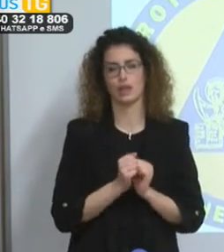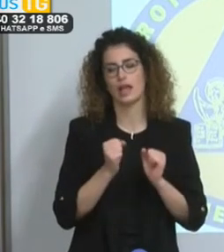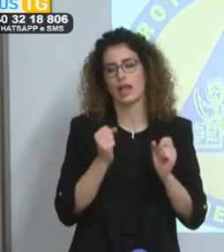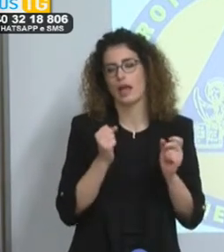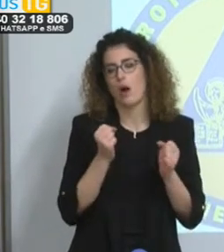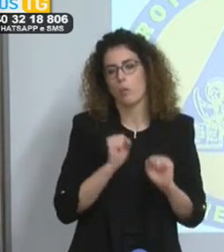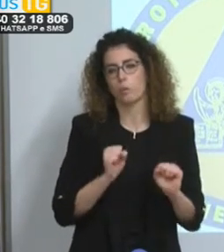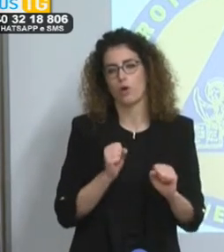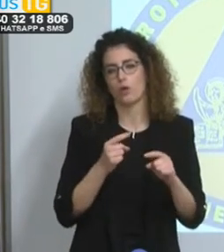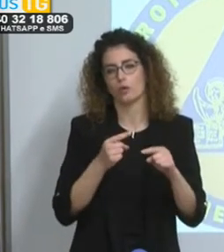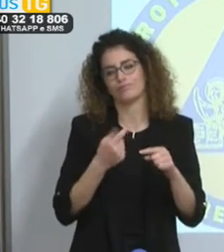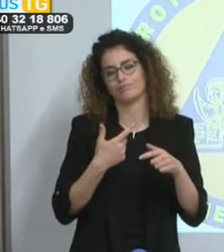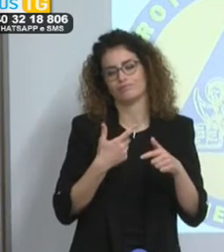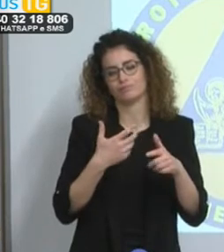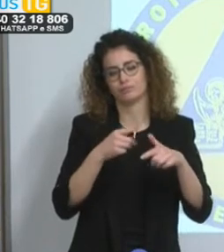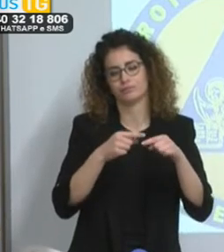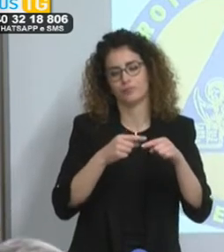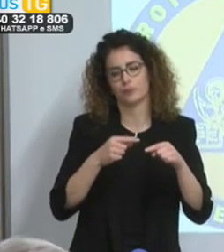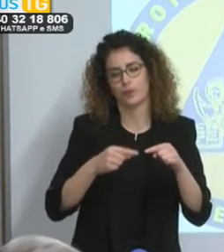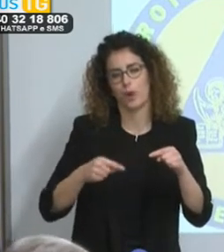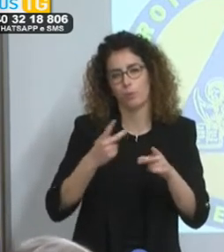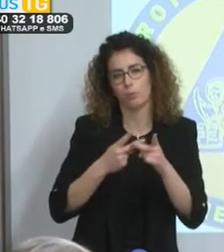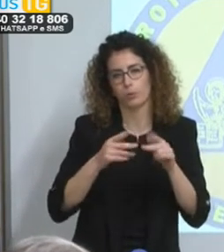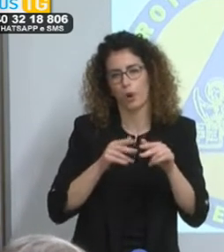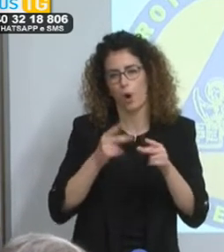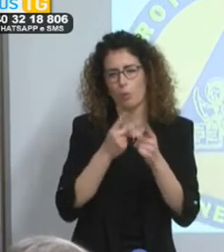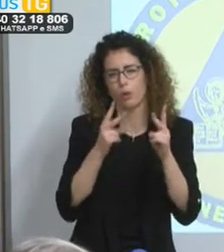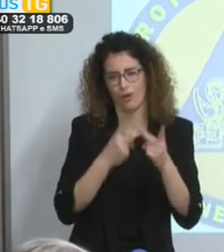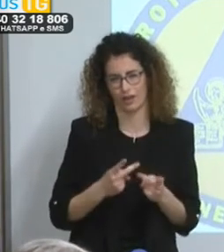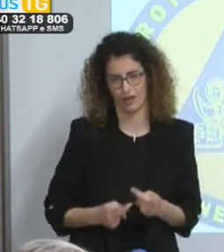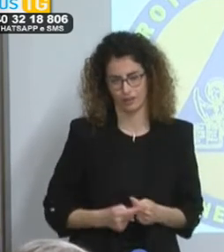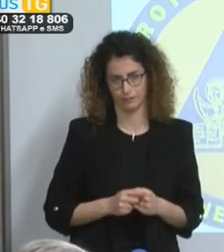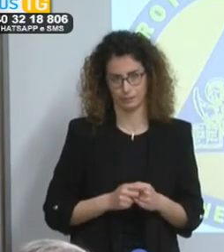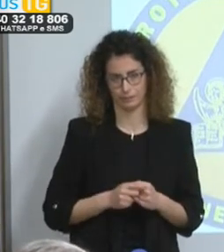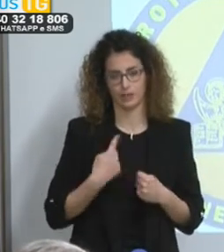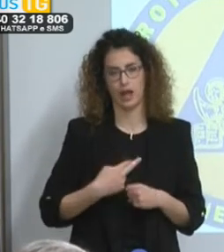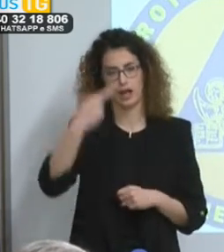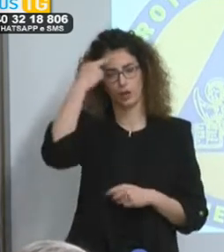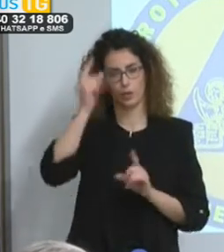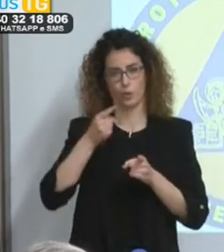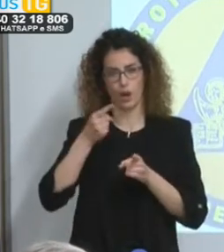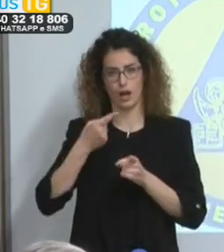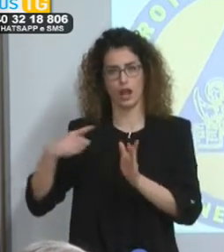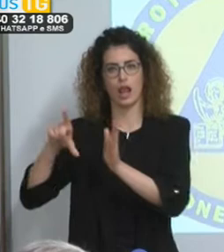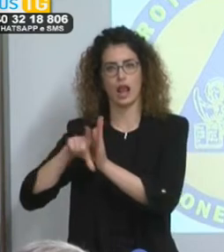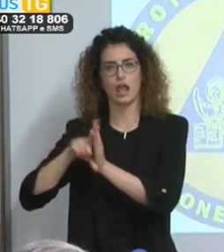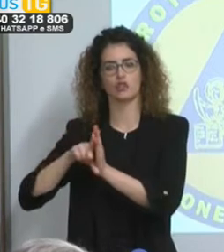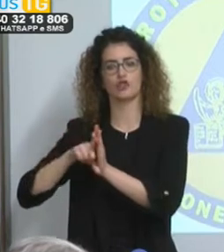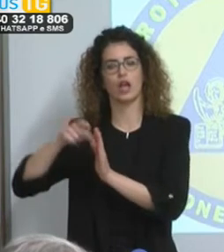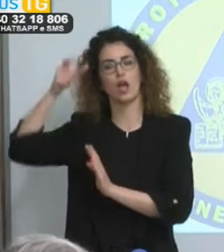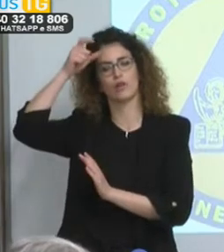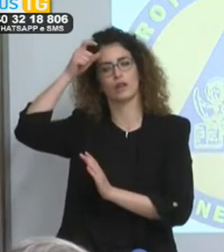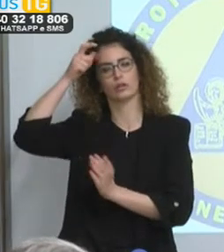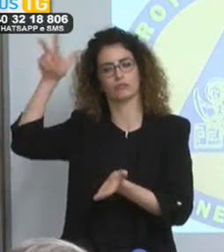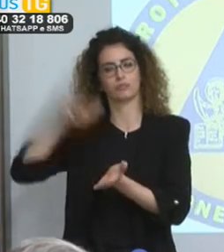boa. Ricordo infine che la nostra, il decreto che ha approvato il governo per il